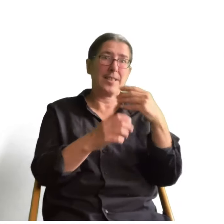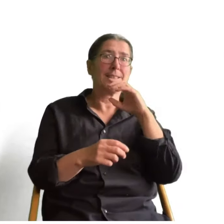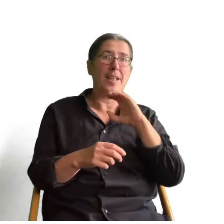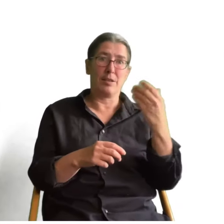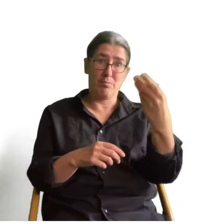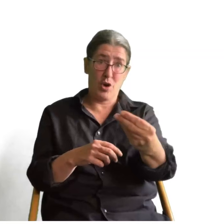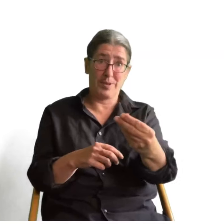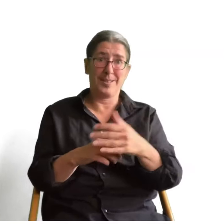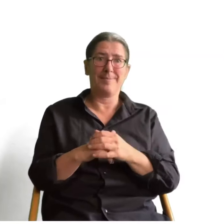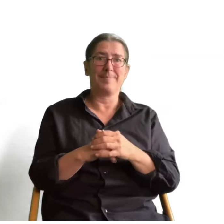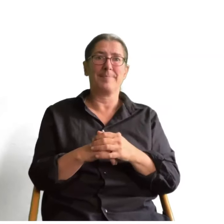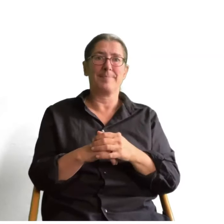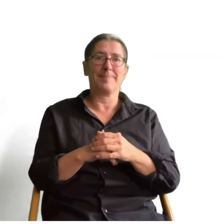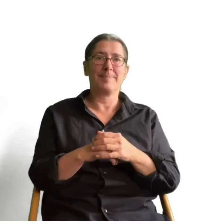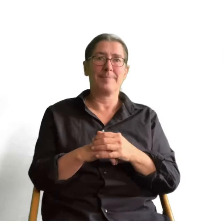60 Cent.